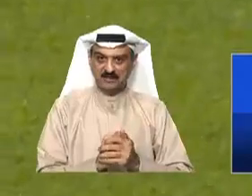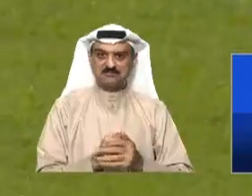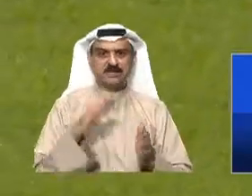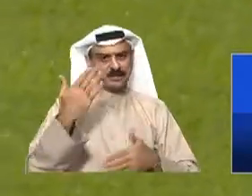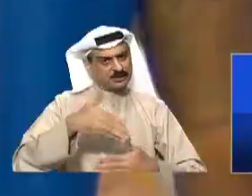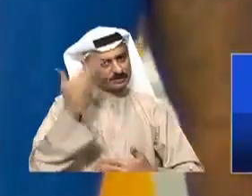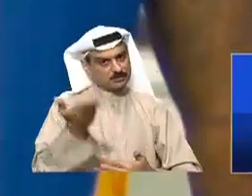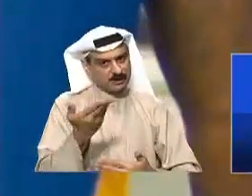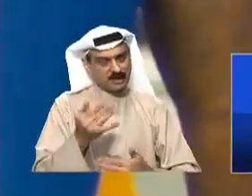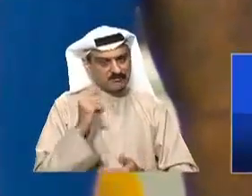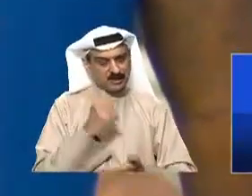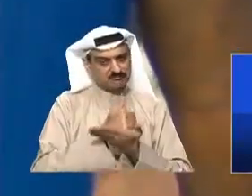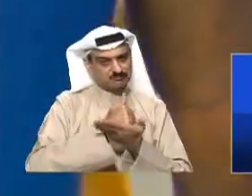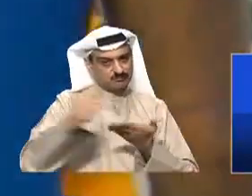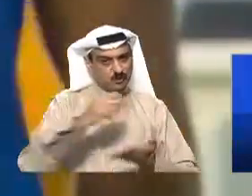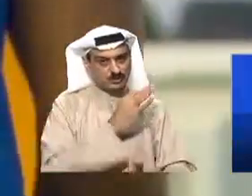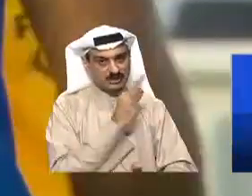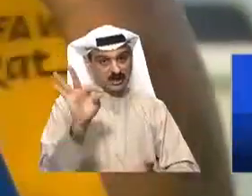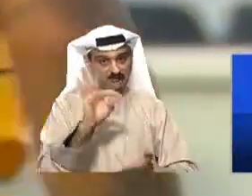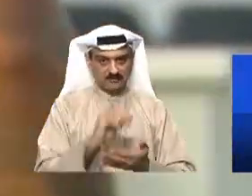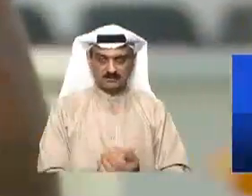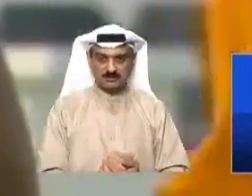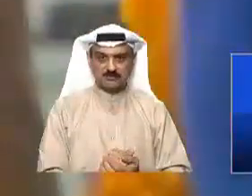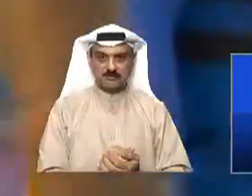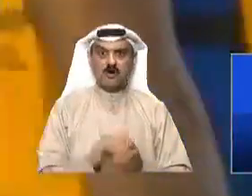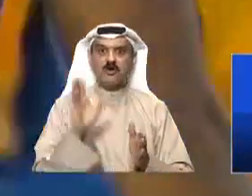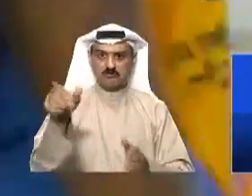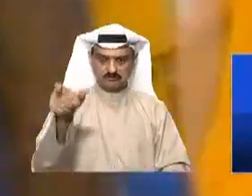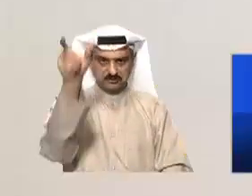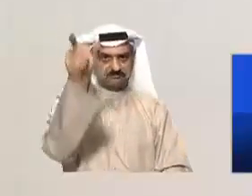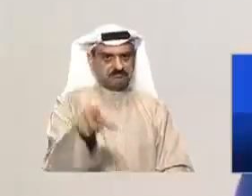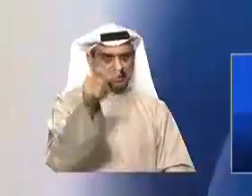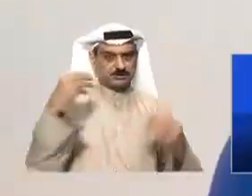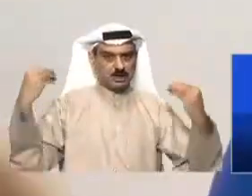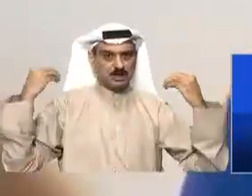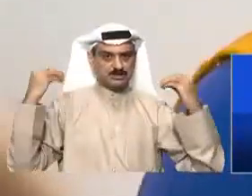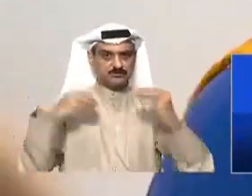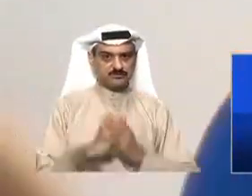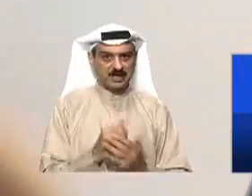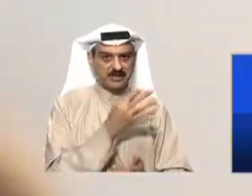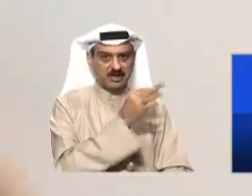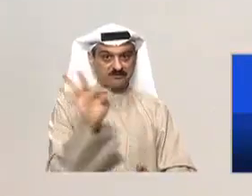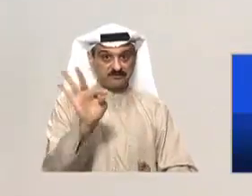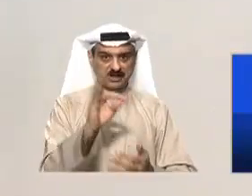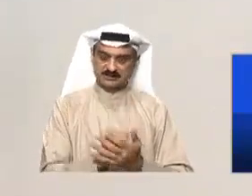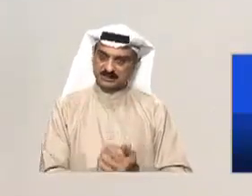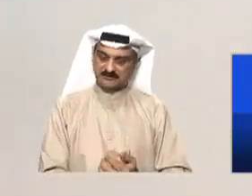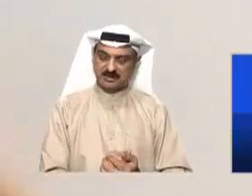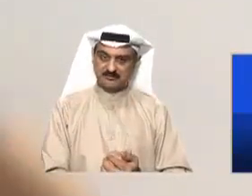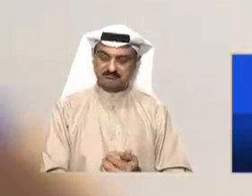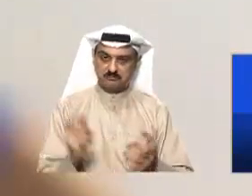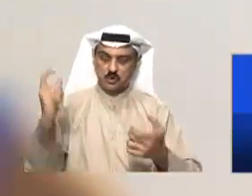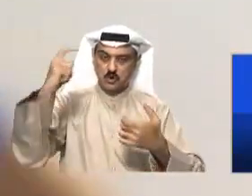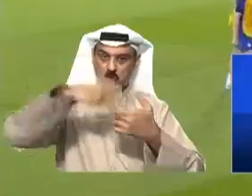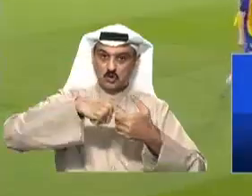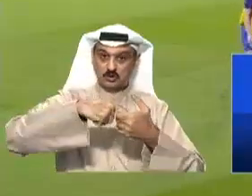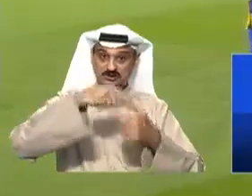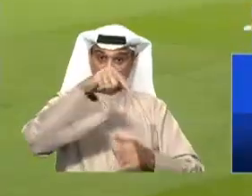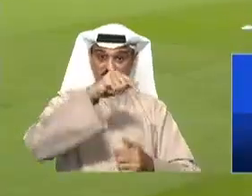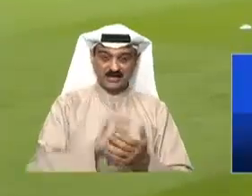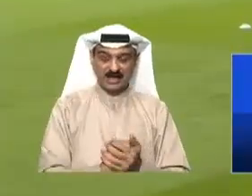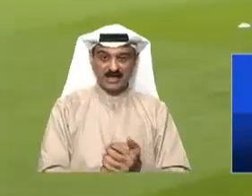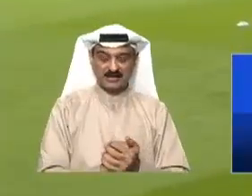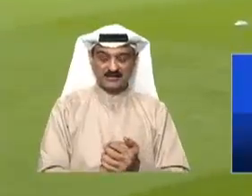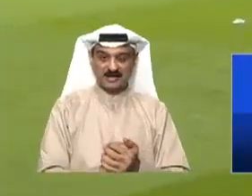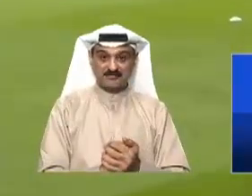الديوك الفرنسية، حيث يتسلح بكوكبة من النجوم أمام فرنسا، بالإضافة إلى انضمام رحيم ستيرلينج إلى